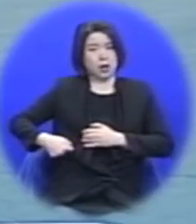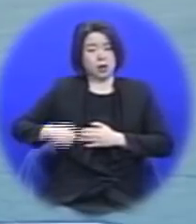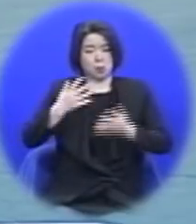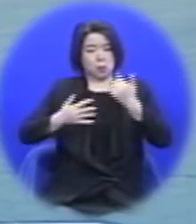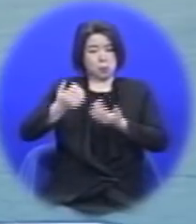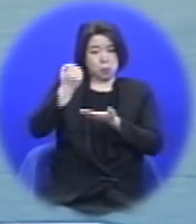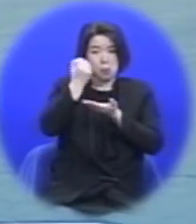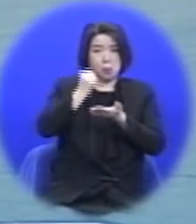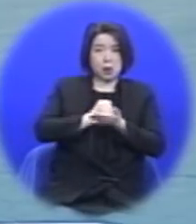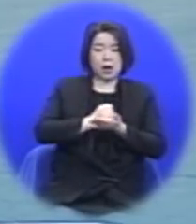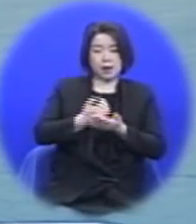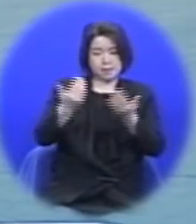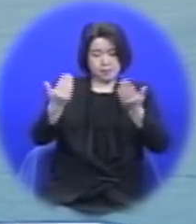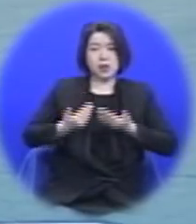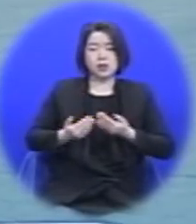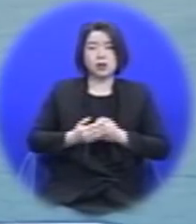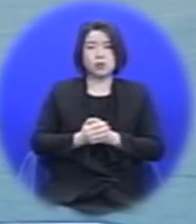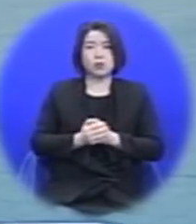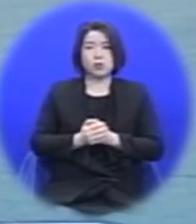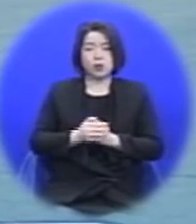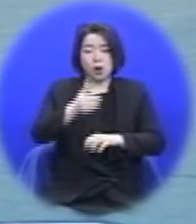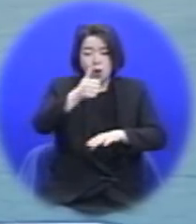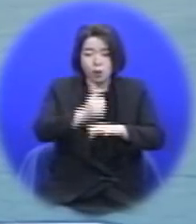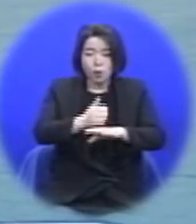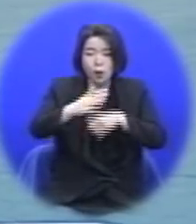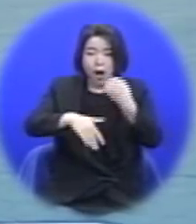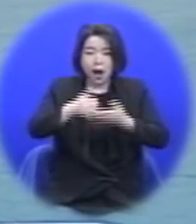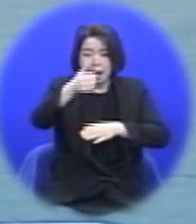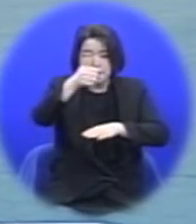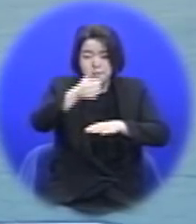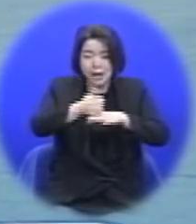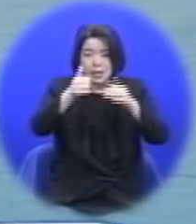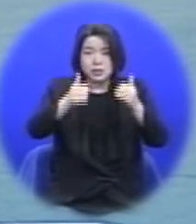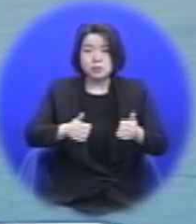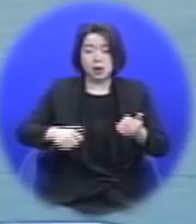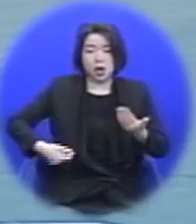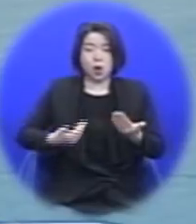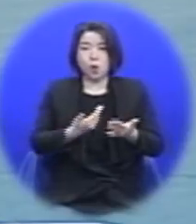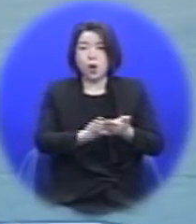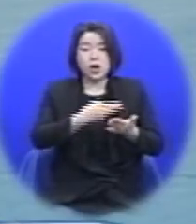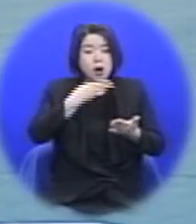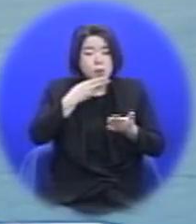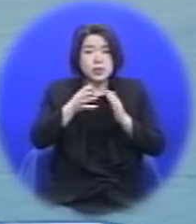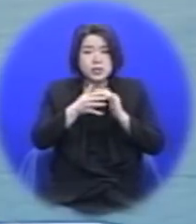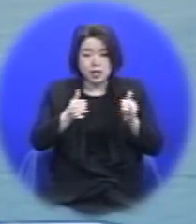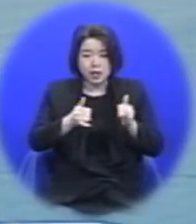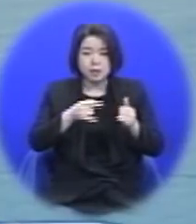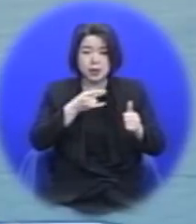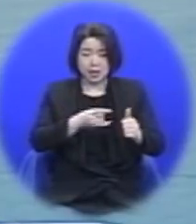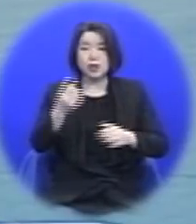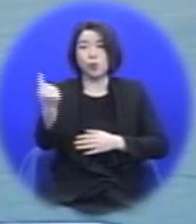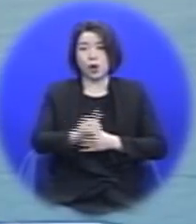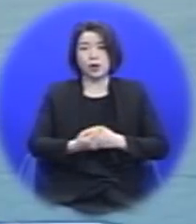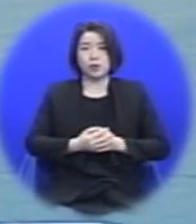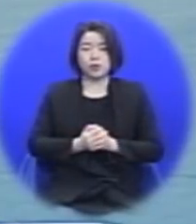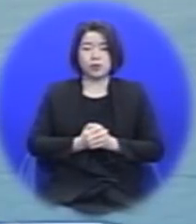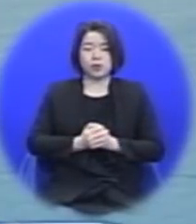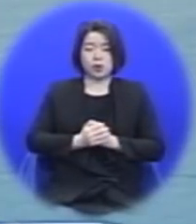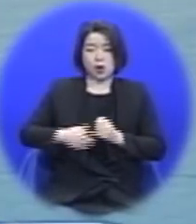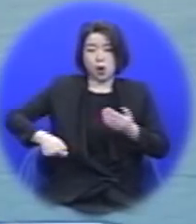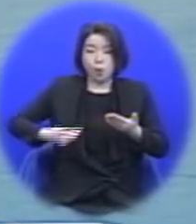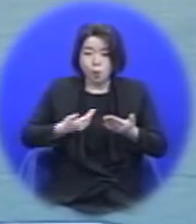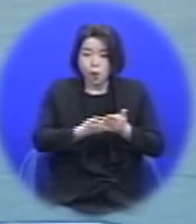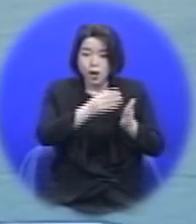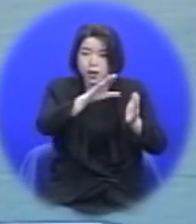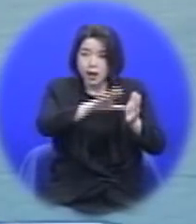당하는 겁니다. 결국은 하나님의 마지막 심판은 회개가 안 되는 사람에게 임하는 것인데 회개해야 될